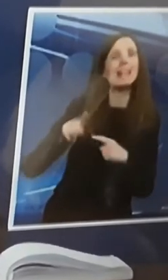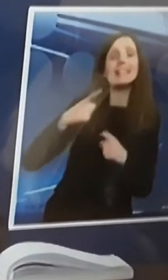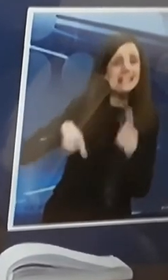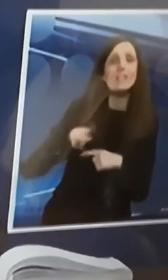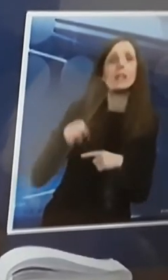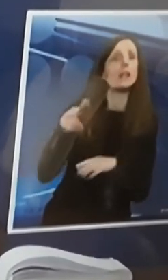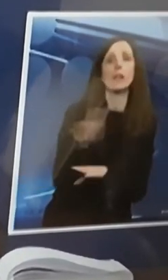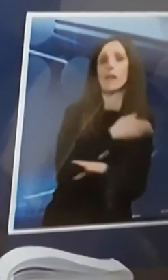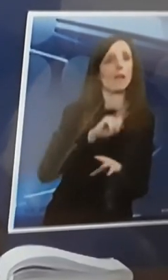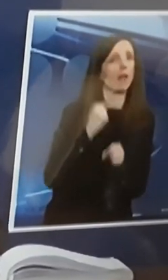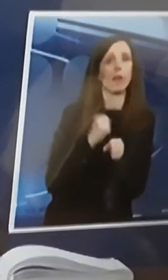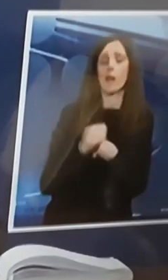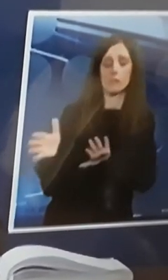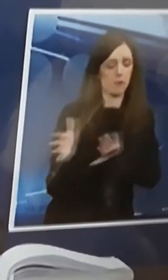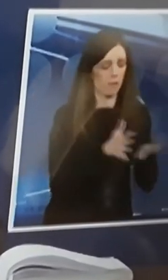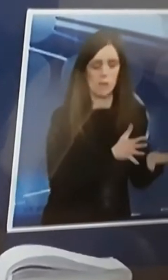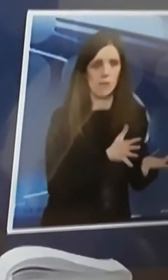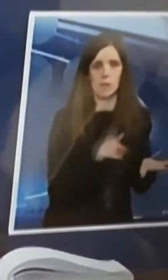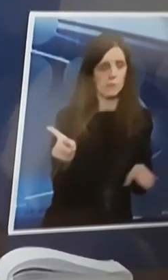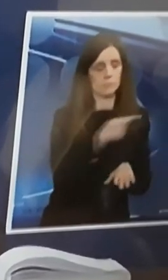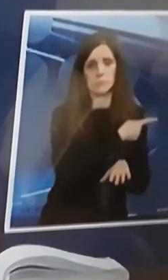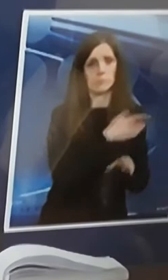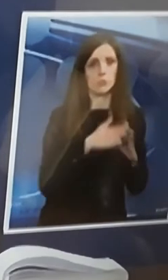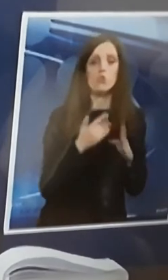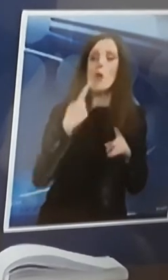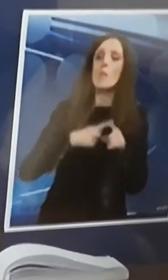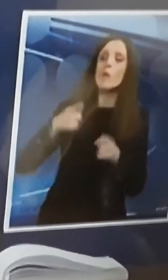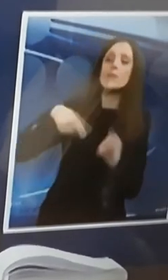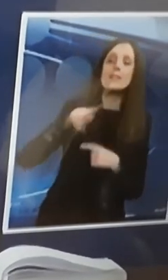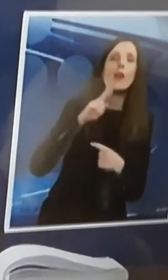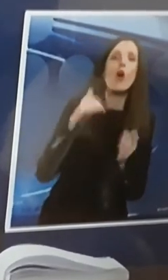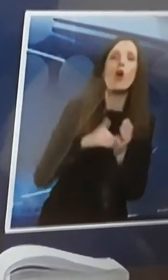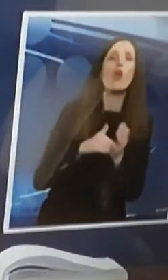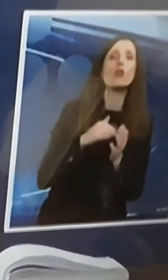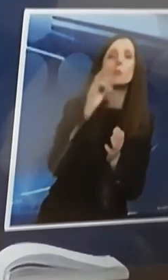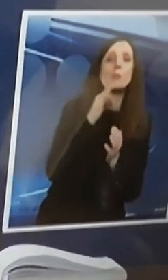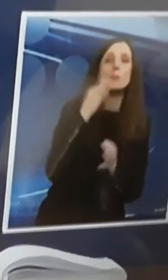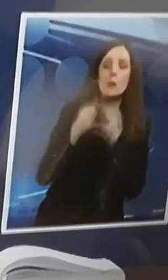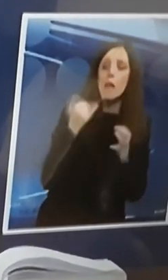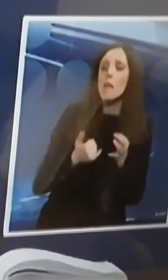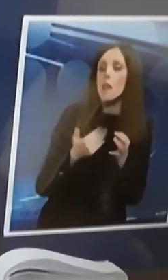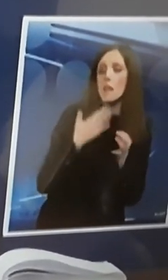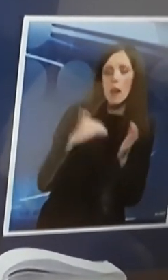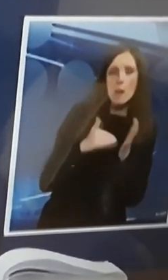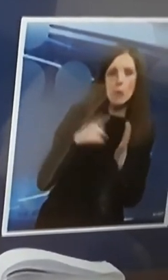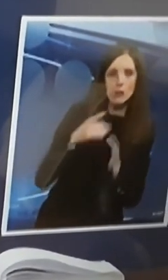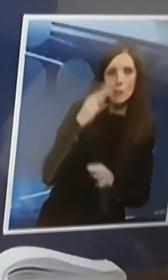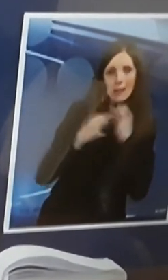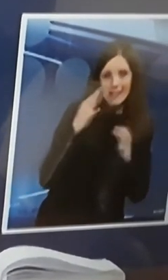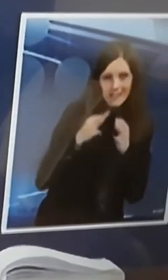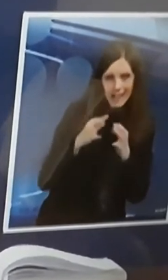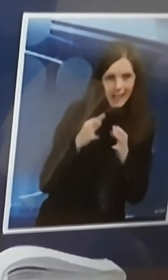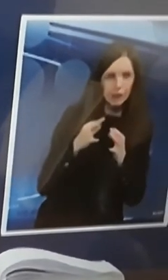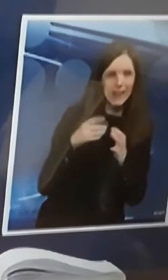plus oni kojima još ili nije urađeno, ili nije bilo potrebe da se radi, ali su udaljeni